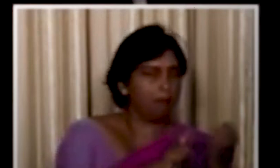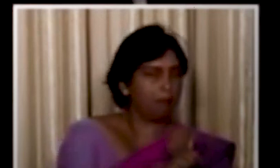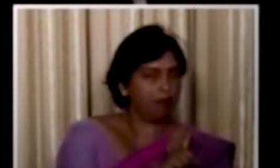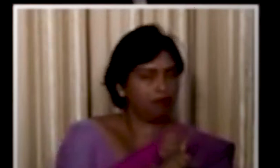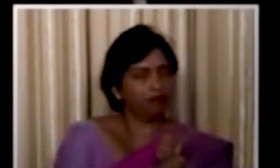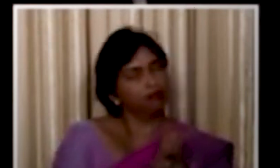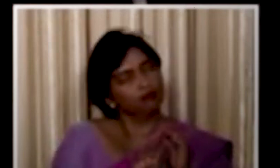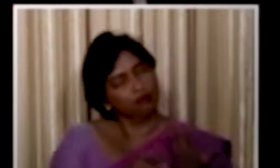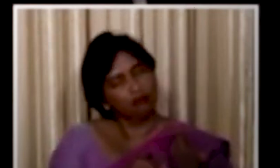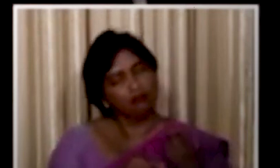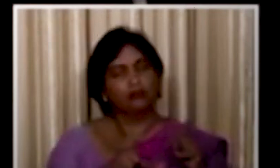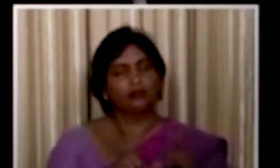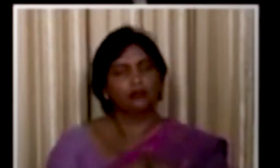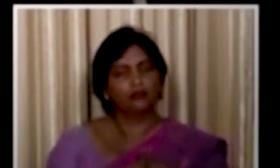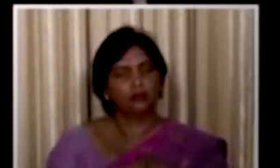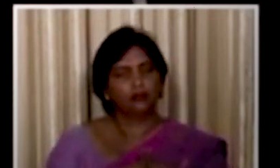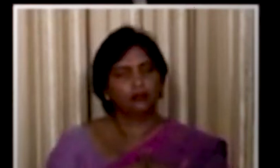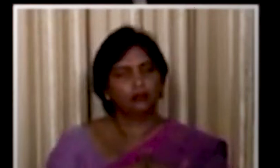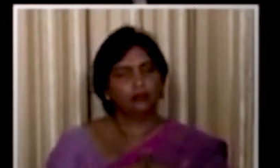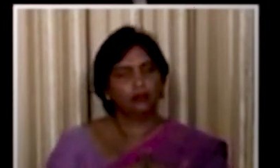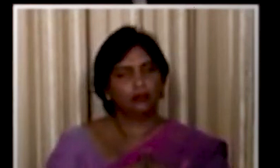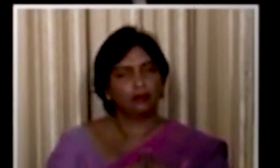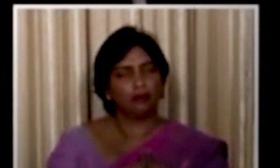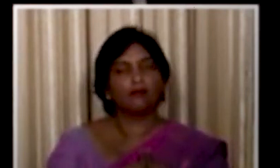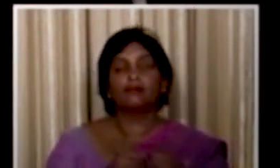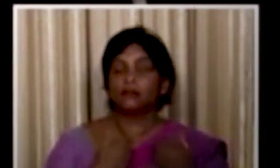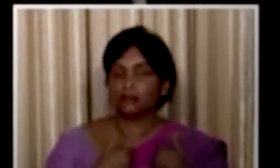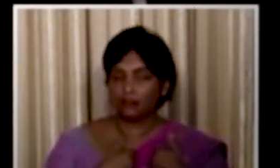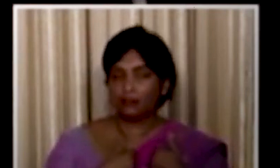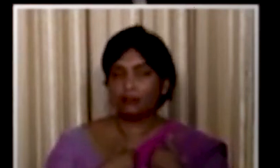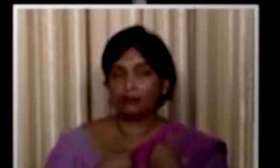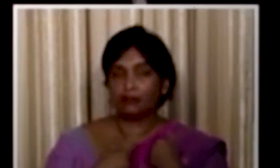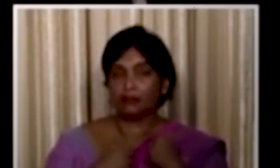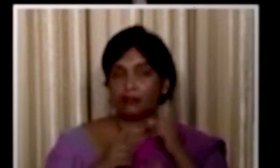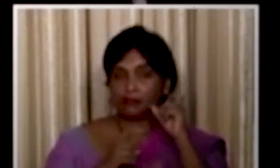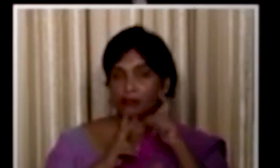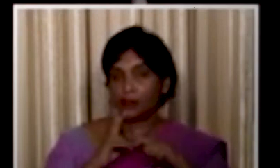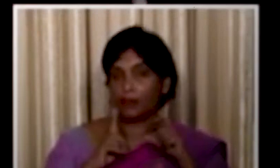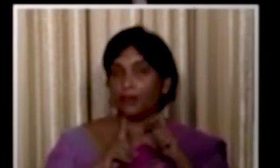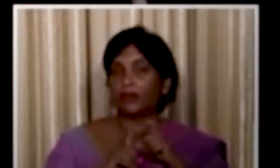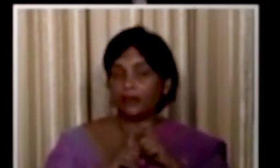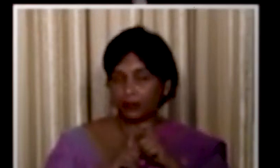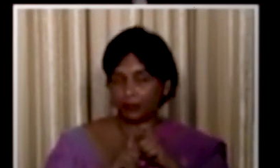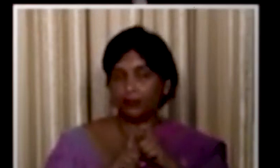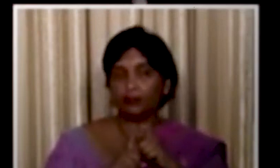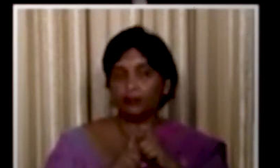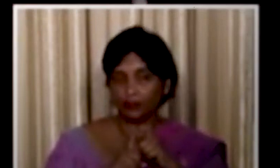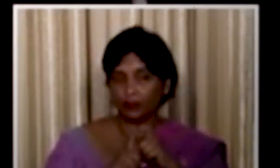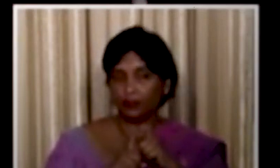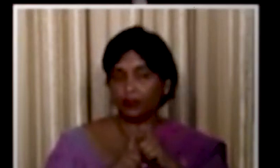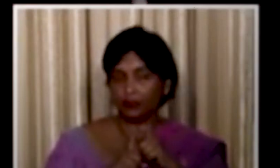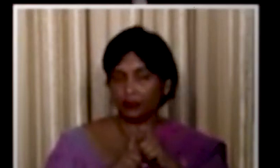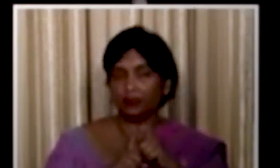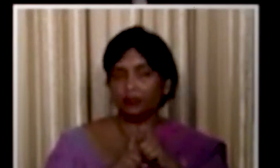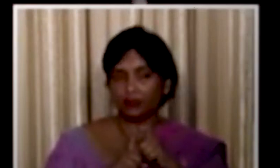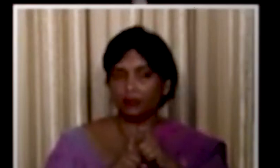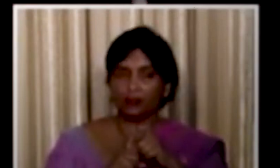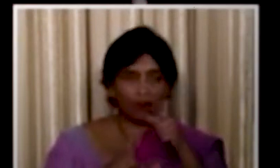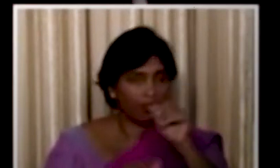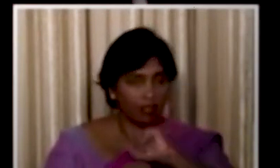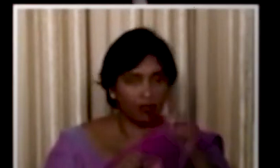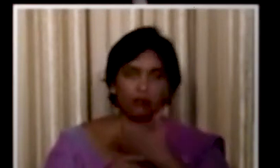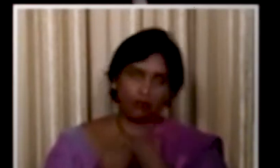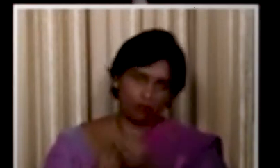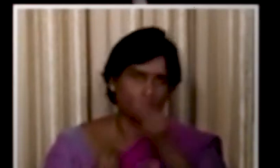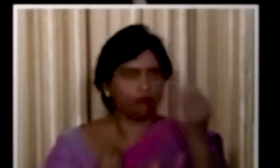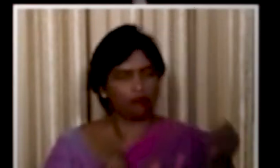புலனாய்வாளர்களை உங்களுக்கு தருவதற்கு நாங்கள் தயாராக இருக்கின்றோம். மிகவும் திறமையான புலனாய்வாளர்கள்